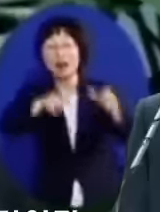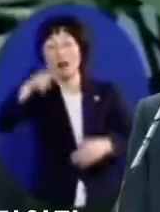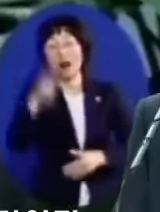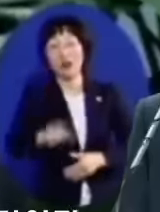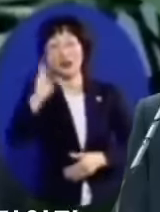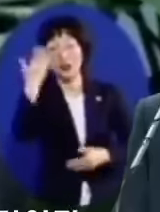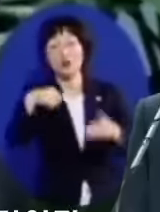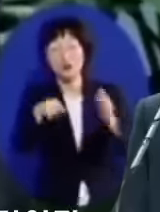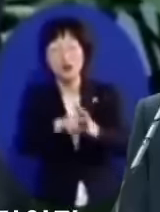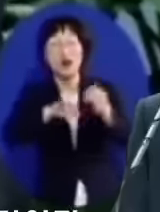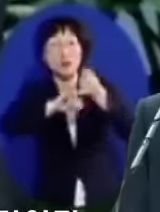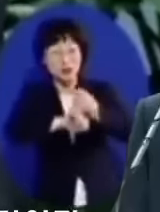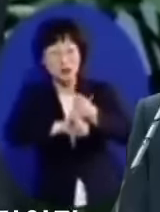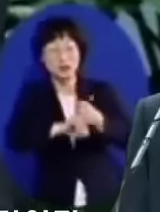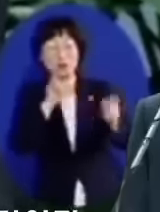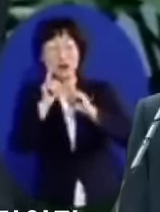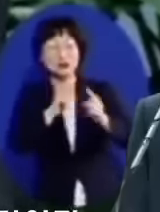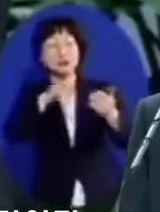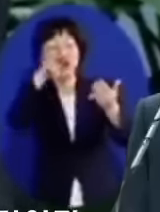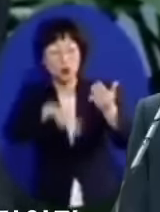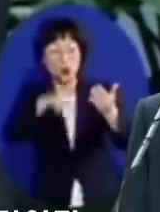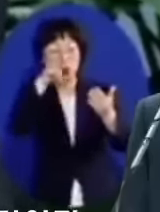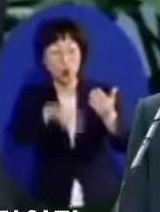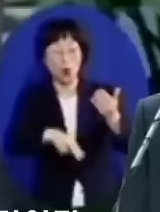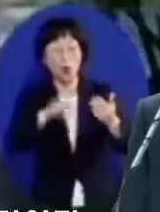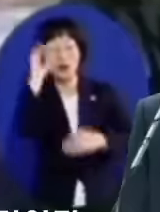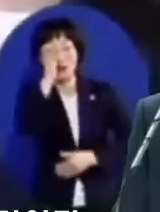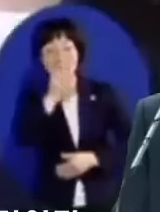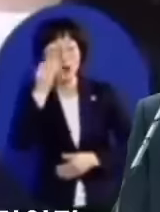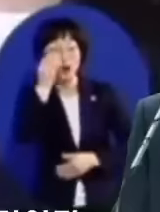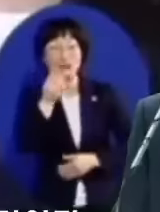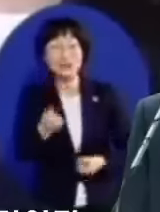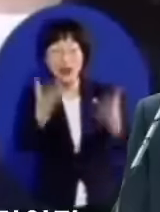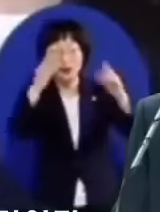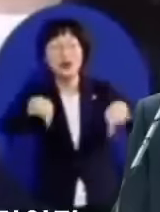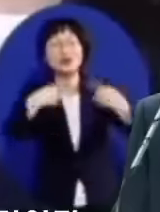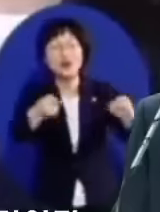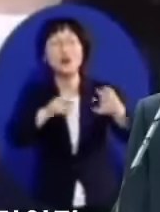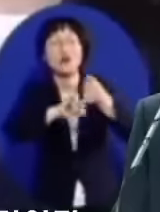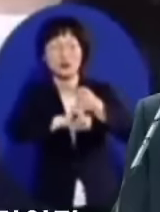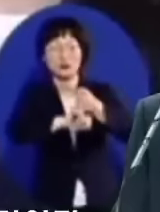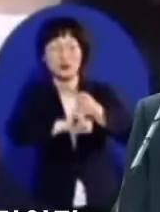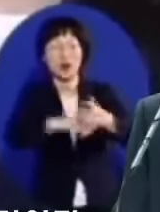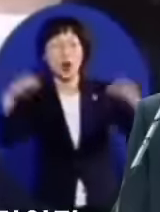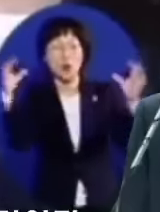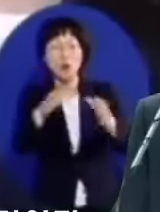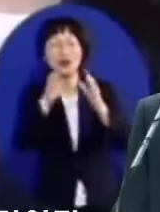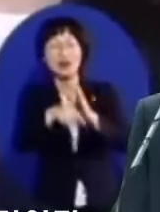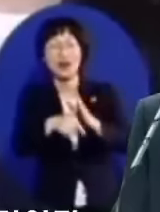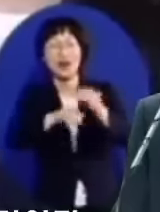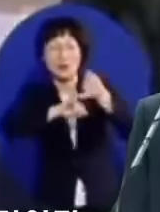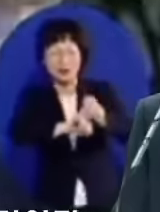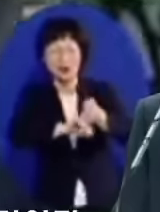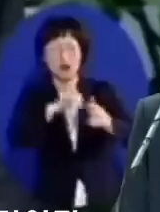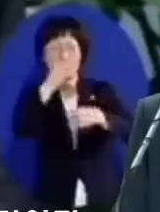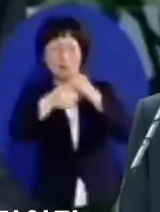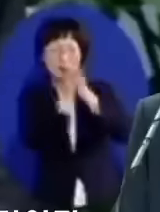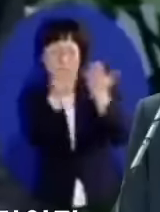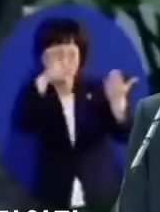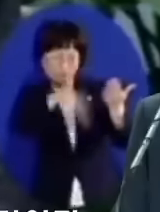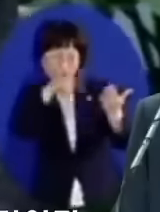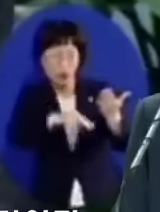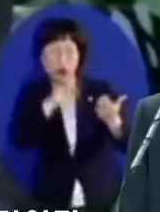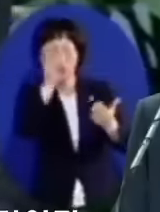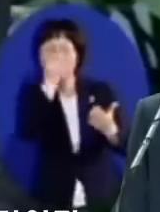되려면 반드시 말씀을 읽고 성찬에 참여해야 되는 것입니다. 모일 때마다 말씀을 읽고 성찬에